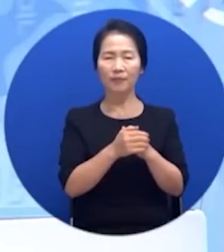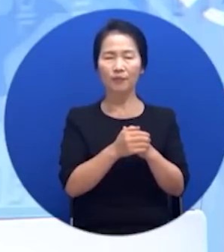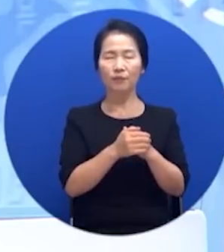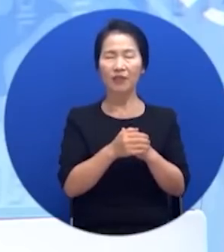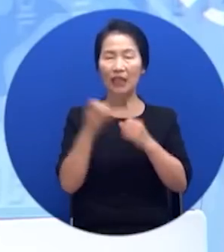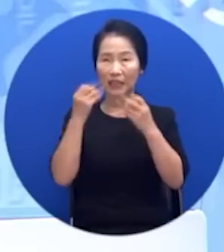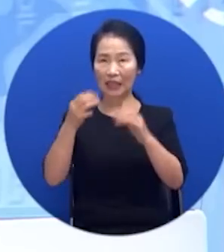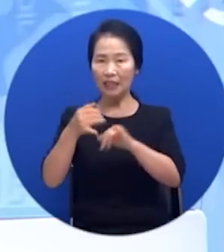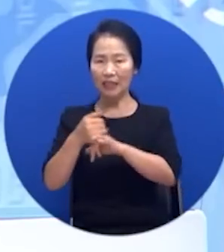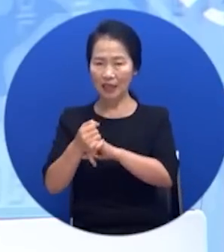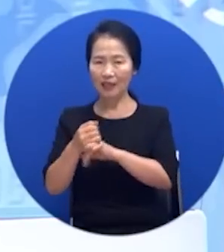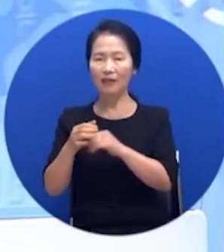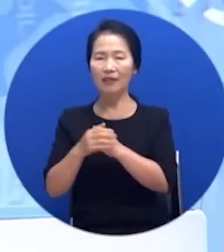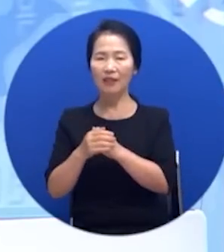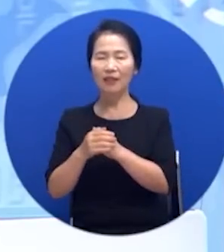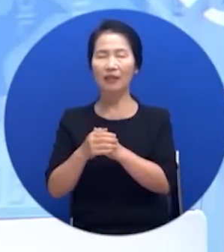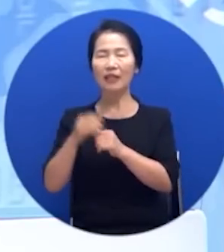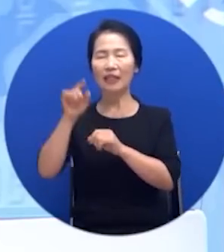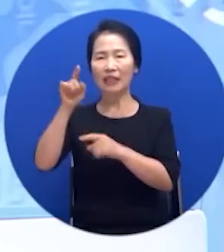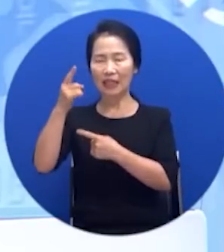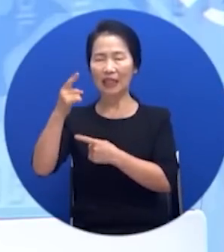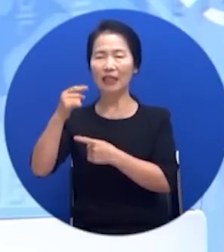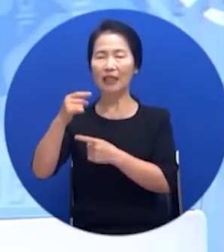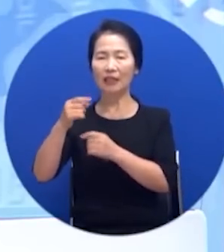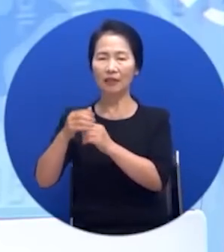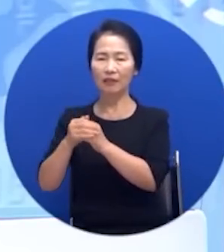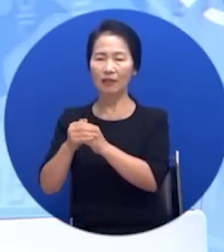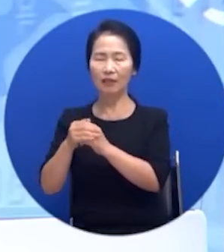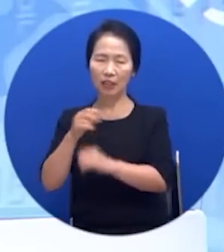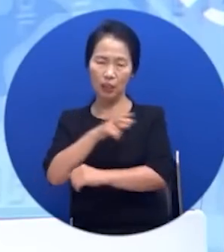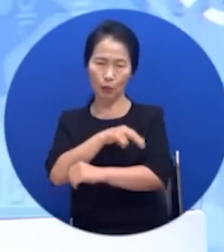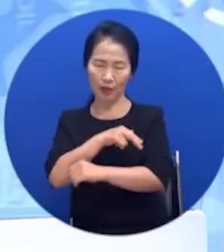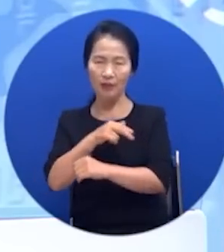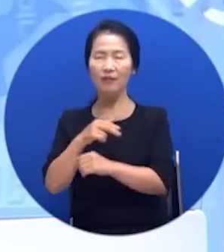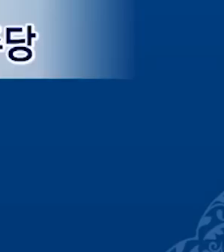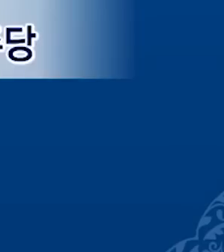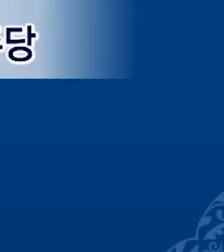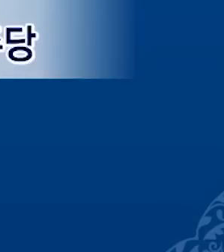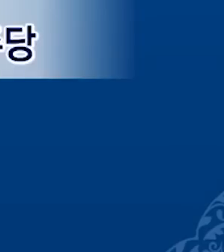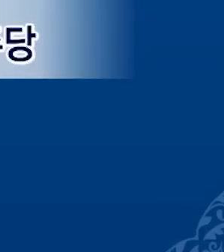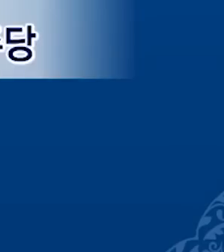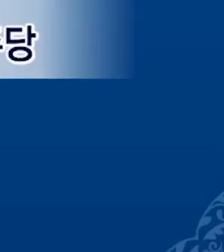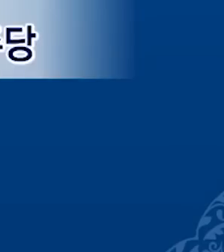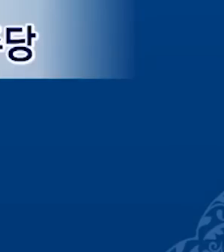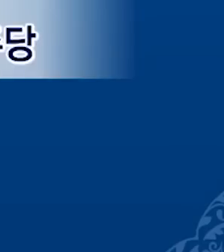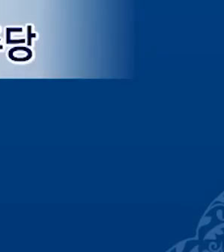신약 성경은 국회의원 이재혁 의원님께서 봉독해 주시겠습니다.